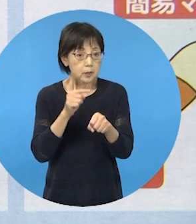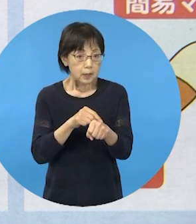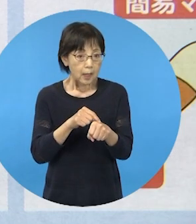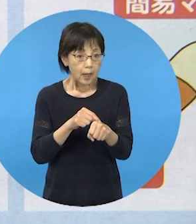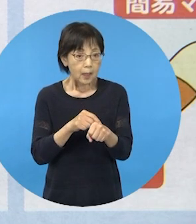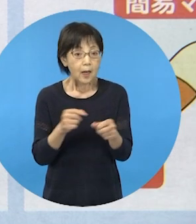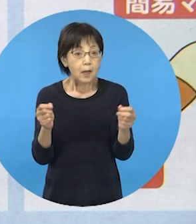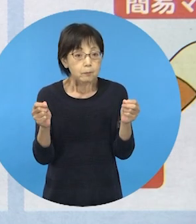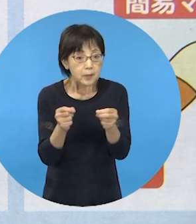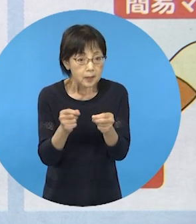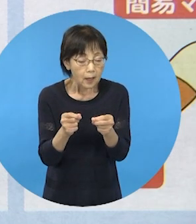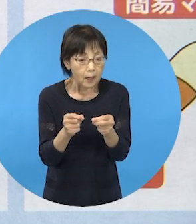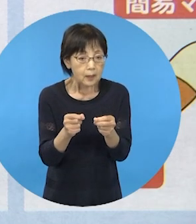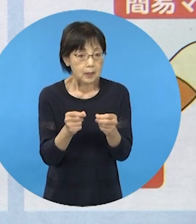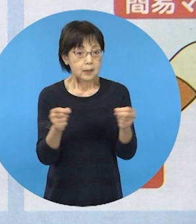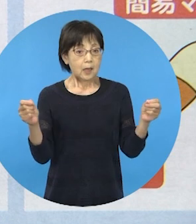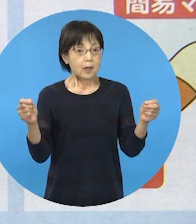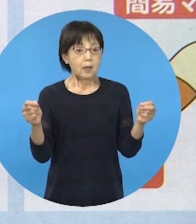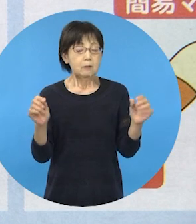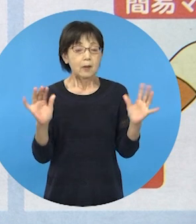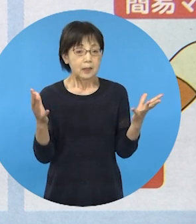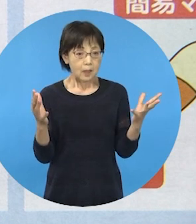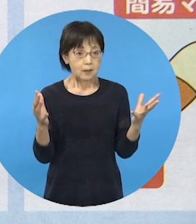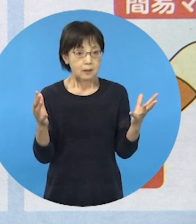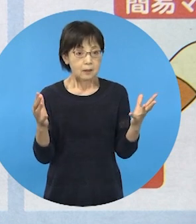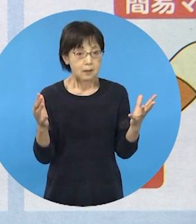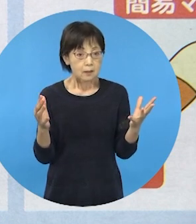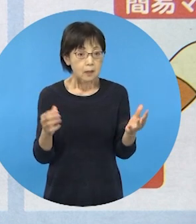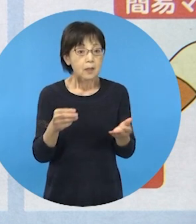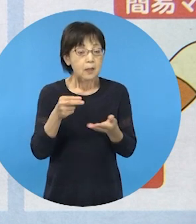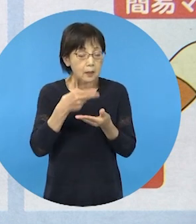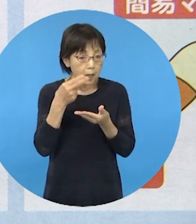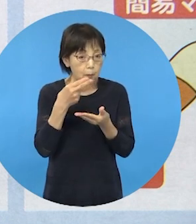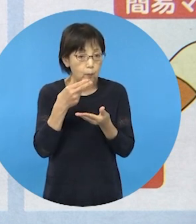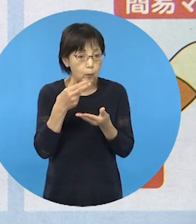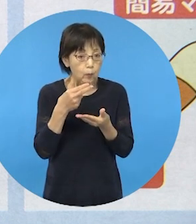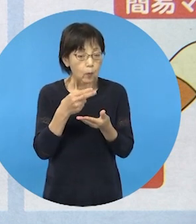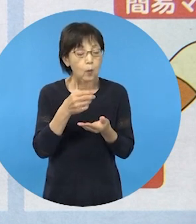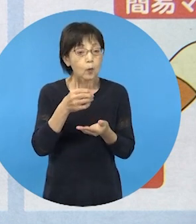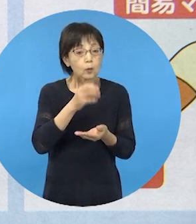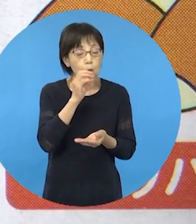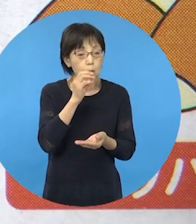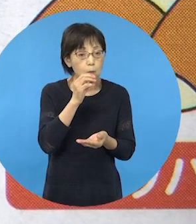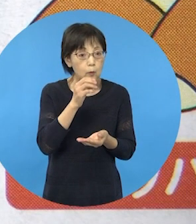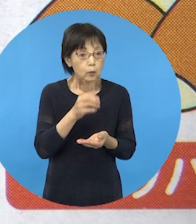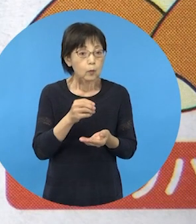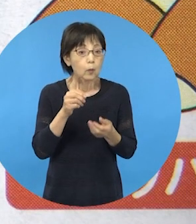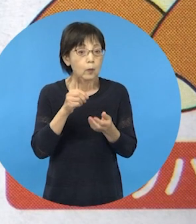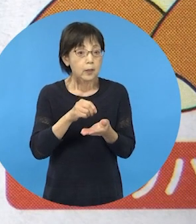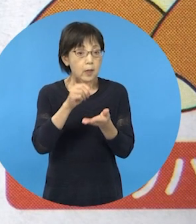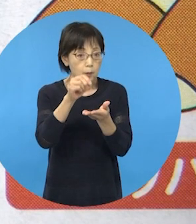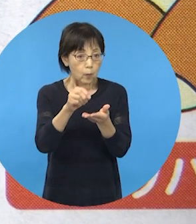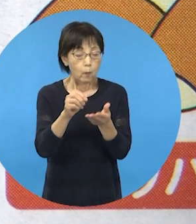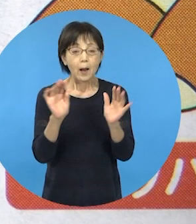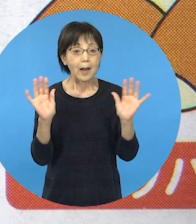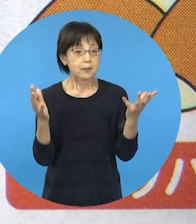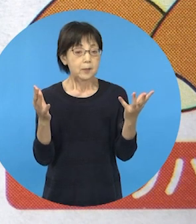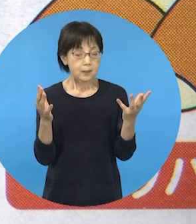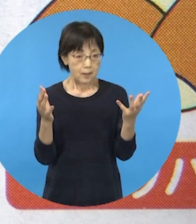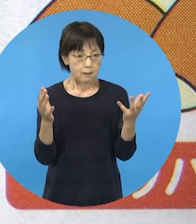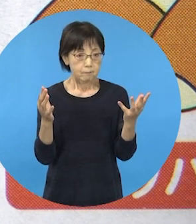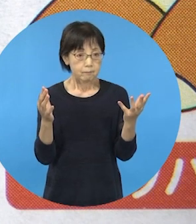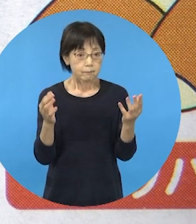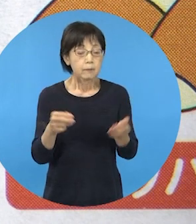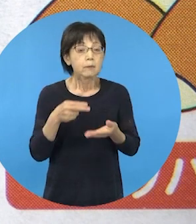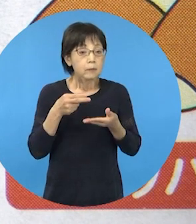ならない場合は避難所での食料や飲料水の提供を行いません。軽食や飲料水